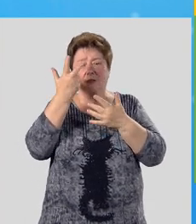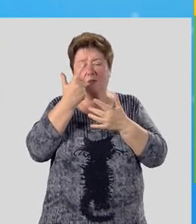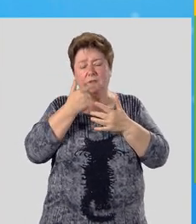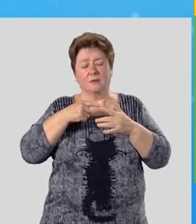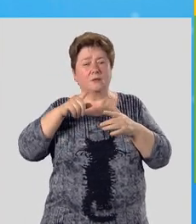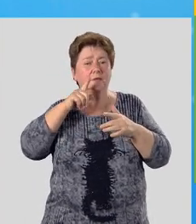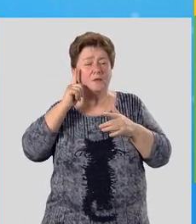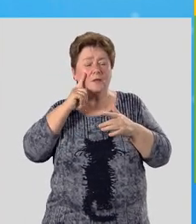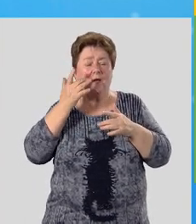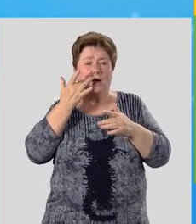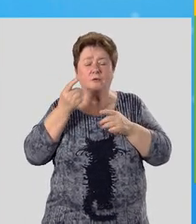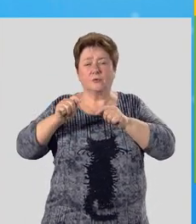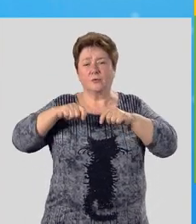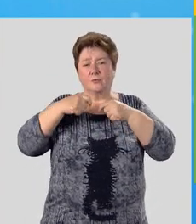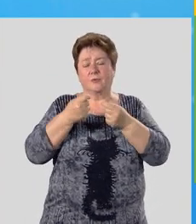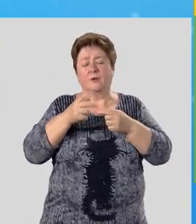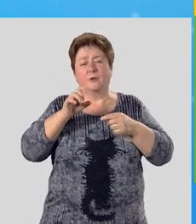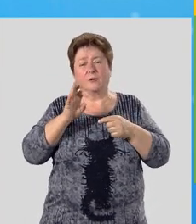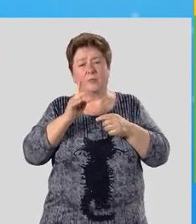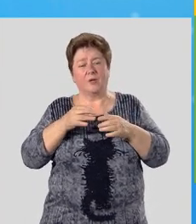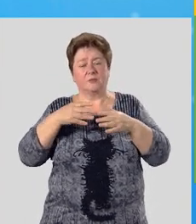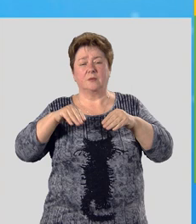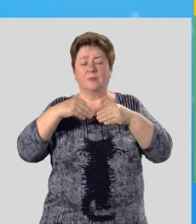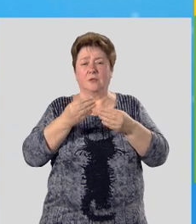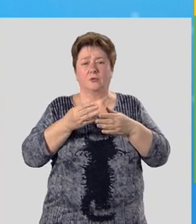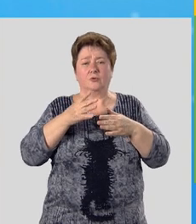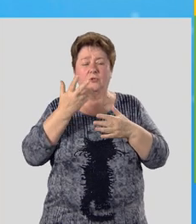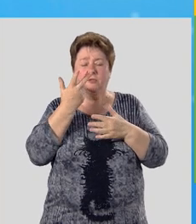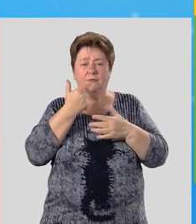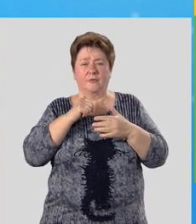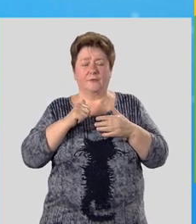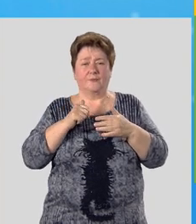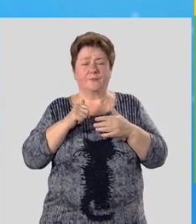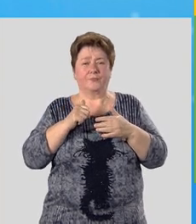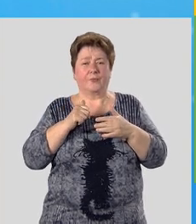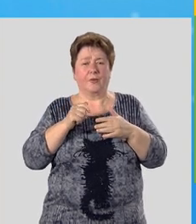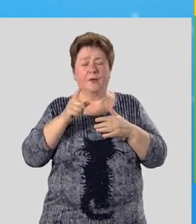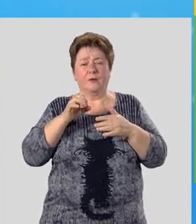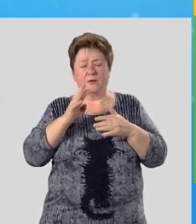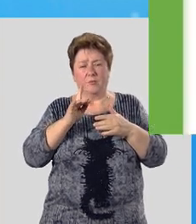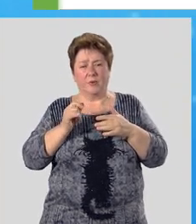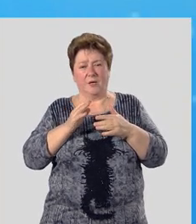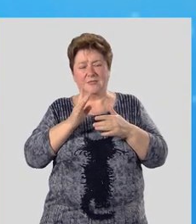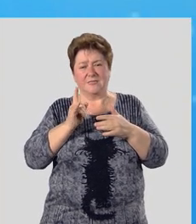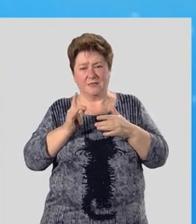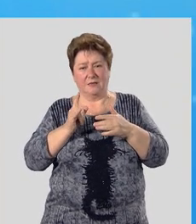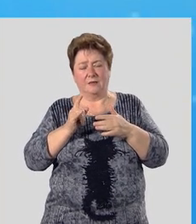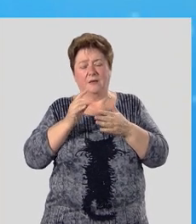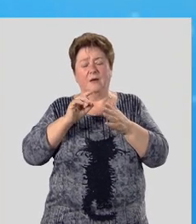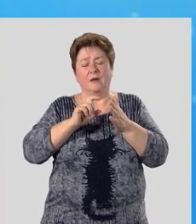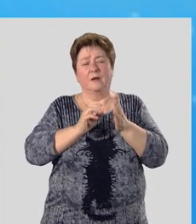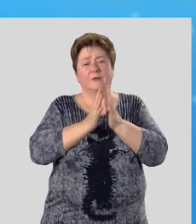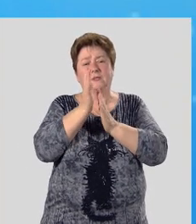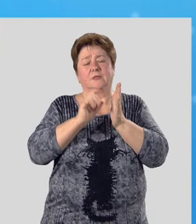хлорофилл, придающий хлоропластам зеленый цвет. Кроме хлоропластов в растительных